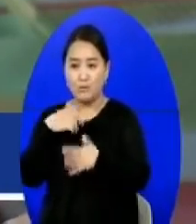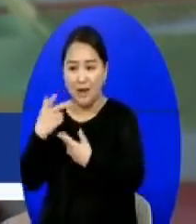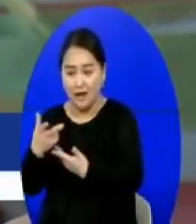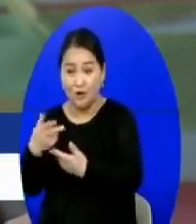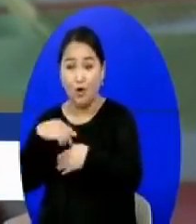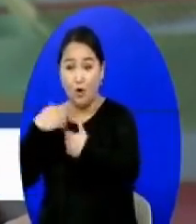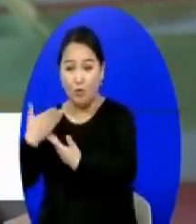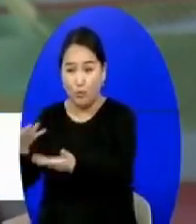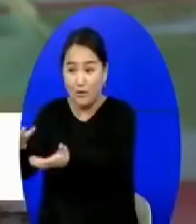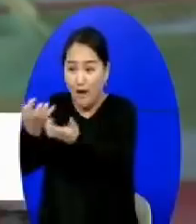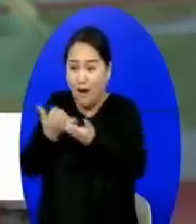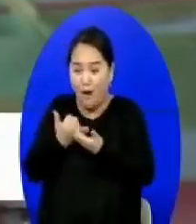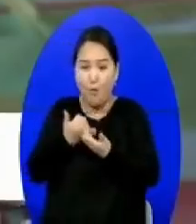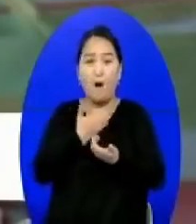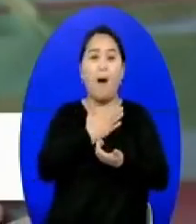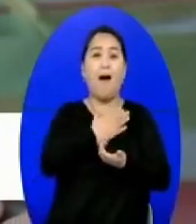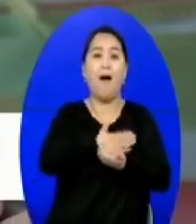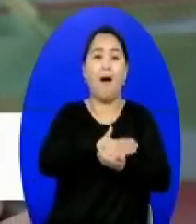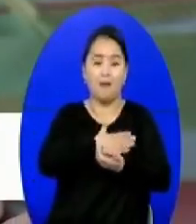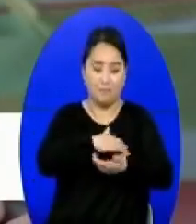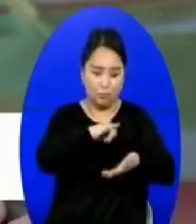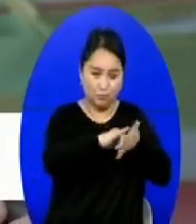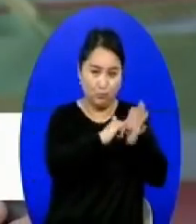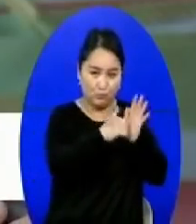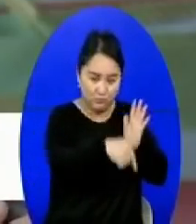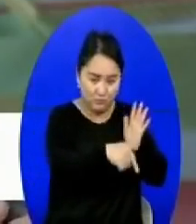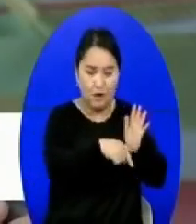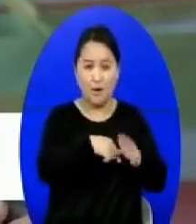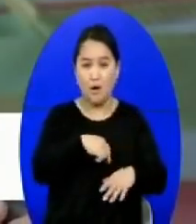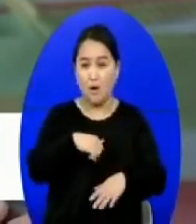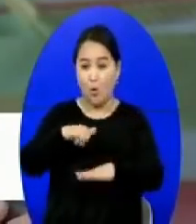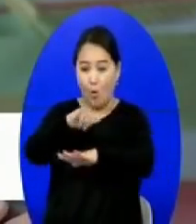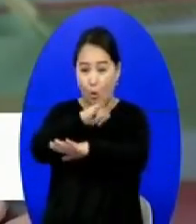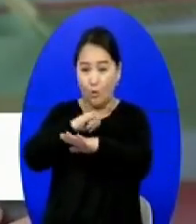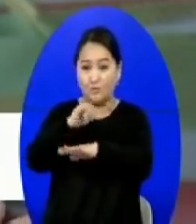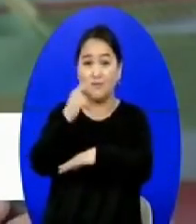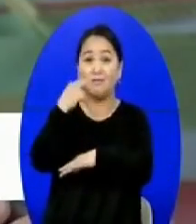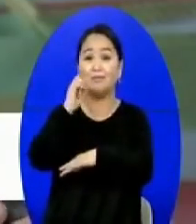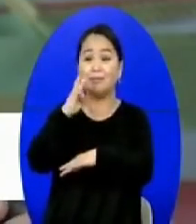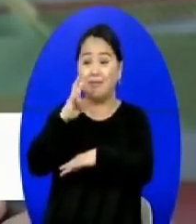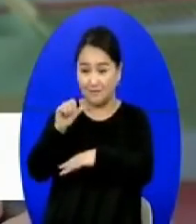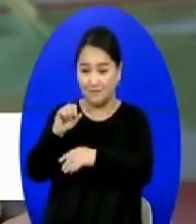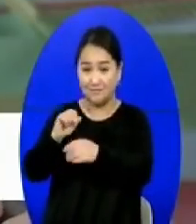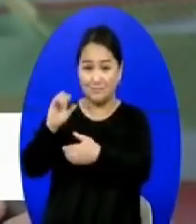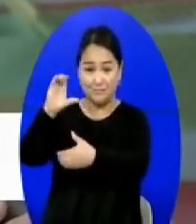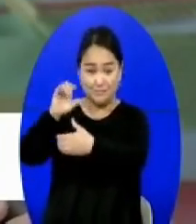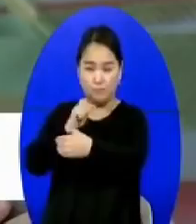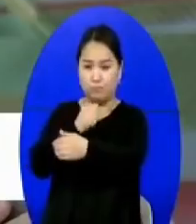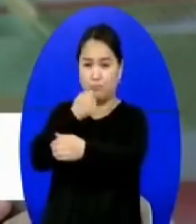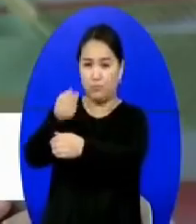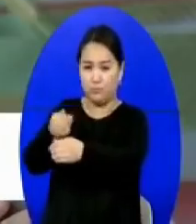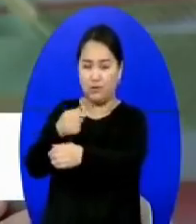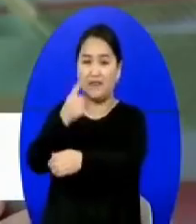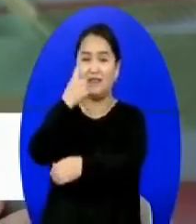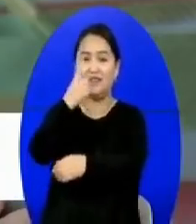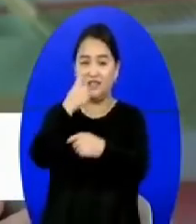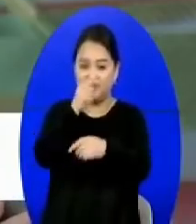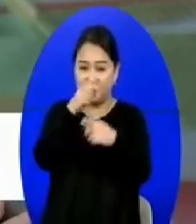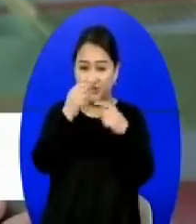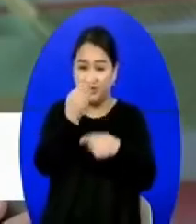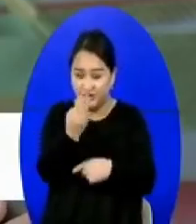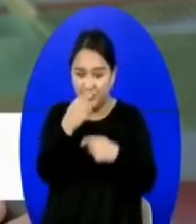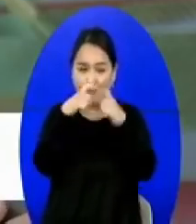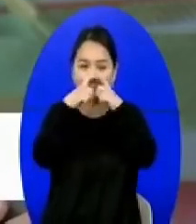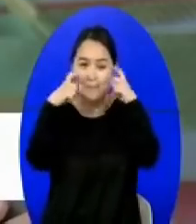энэ тоглолтоо бид нар ингээ тавина. Улсын одоо данс нээгдэж түүн дээрээ одоо бид нар бас нэг ширхэг маскны үнж гэсэн бид